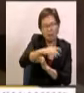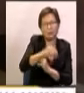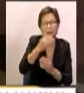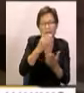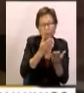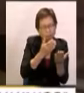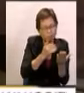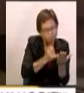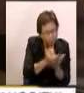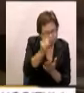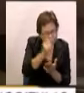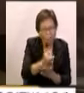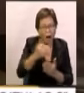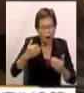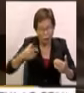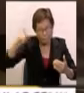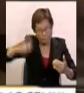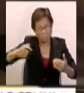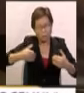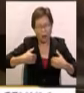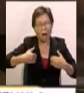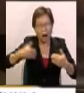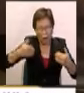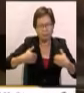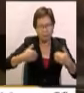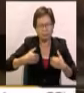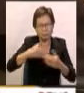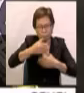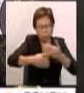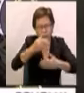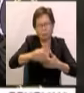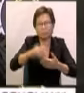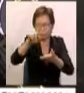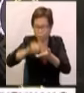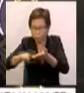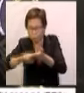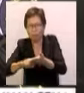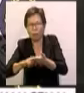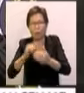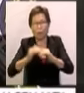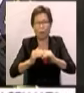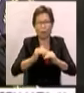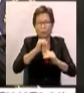ada proses yang perlu mereka lalui, tetapi kita akan serapkan almost if not more than half